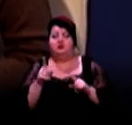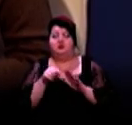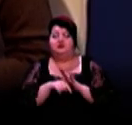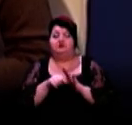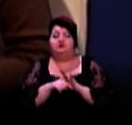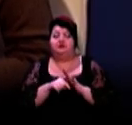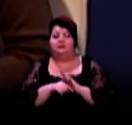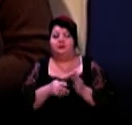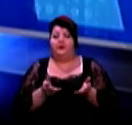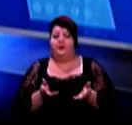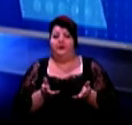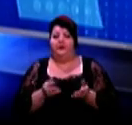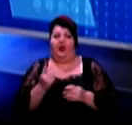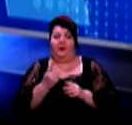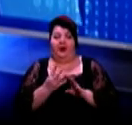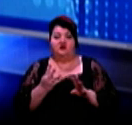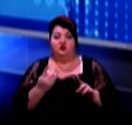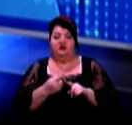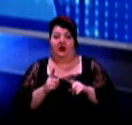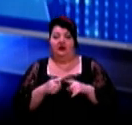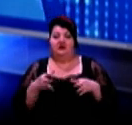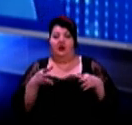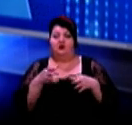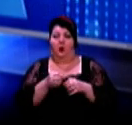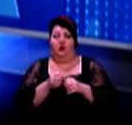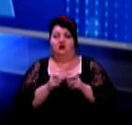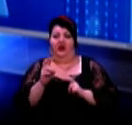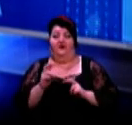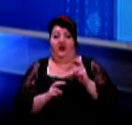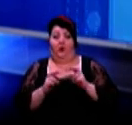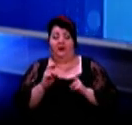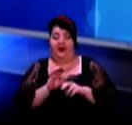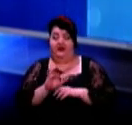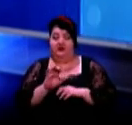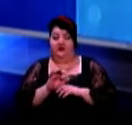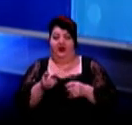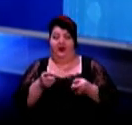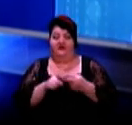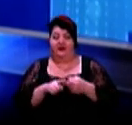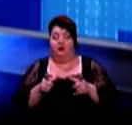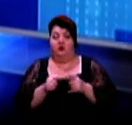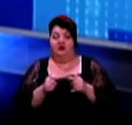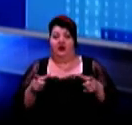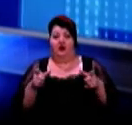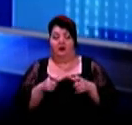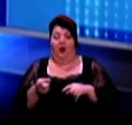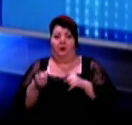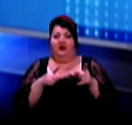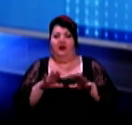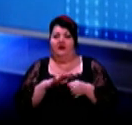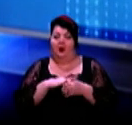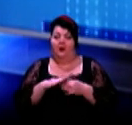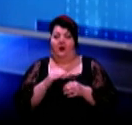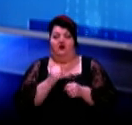увазі? В першу чергу, це скорочення виробництва в зв'язку з карантином. Переведення працівників на неповний робочий день чи